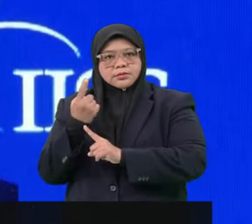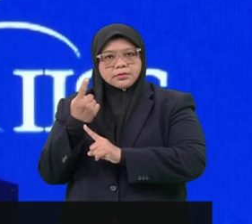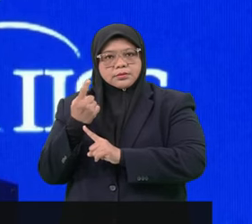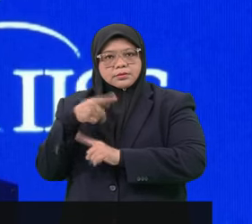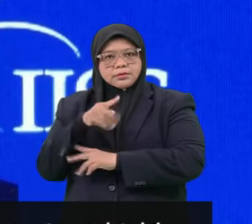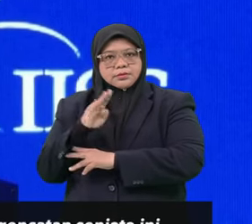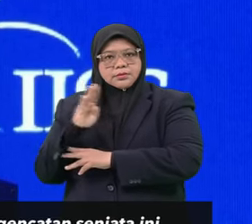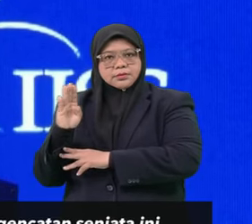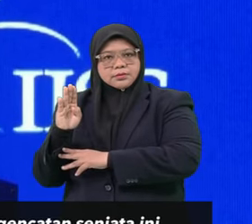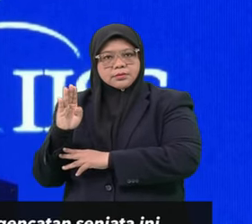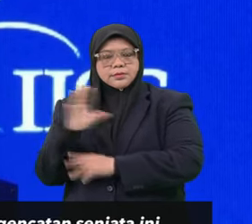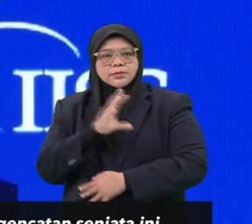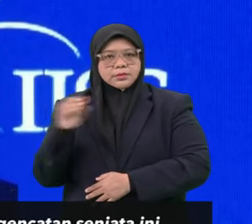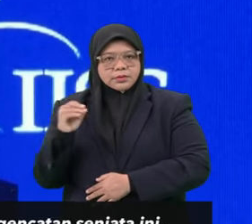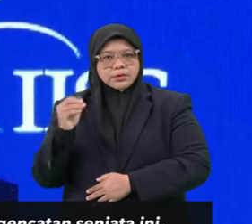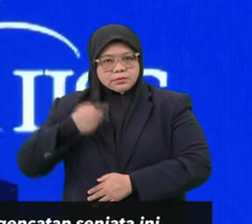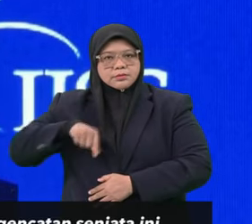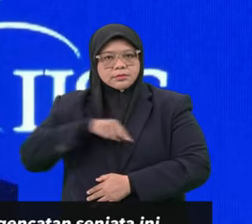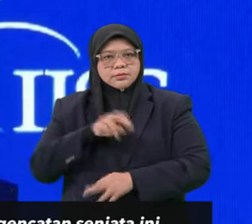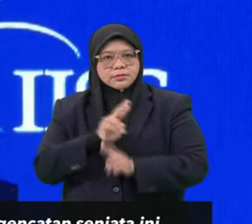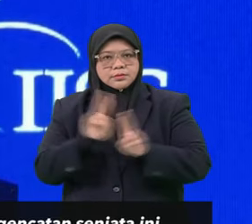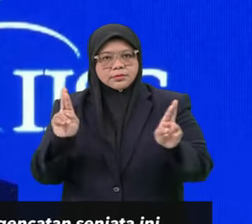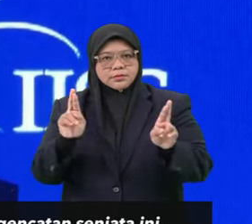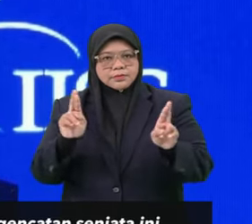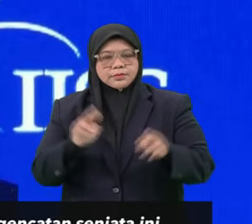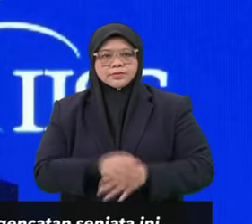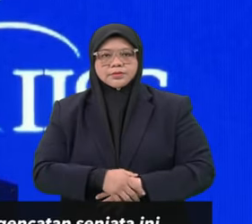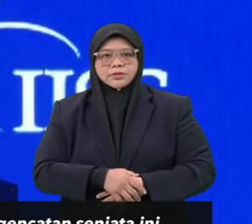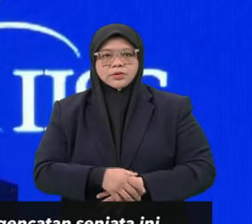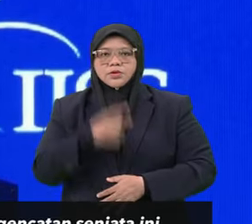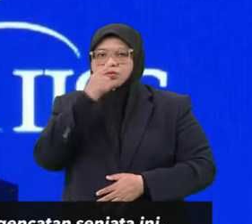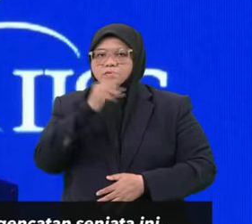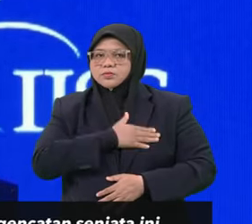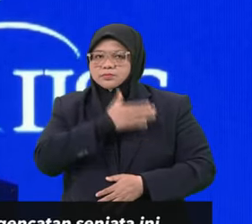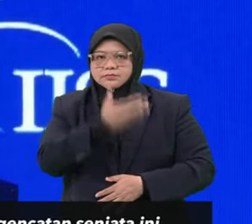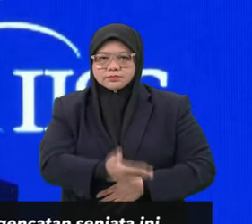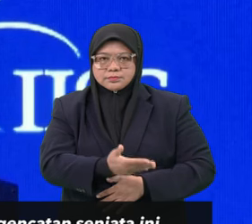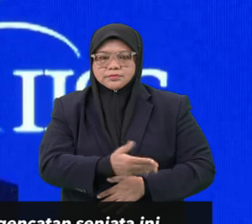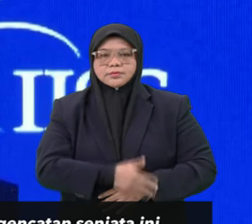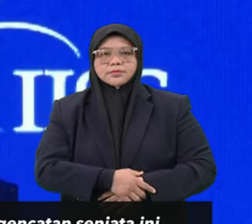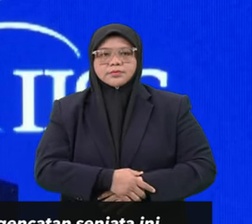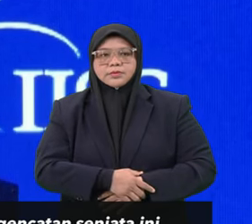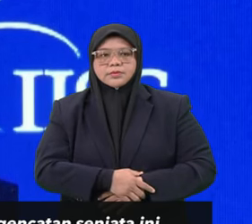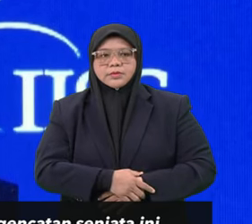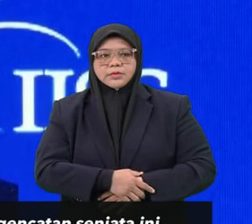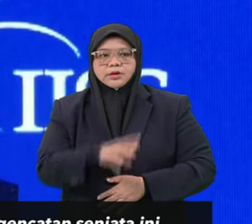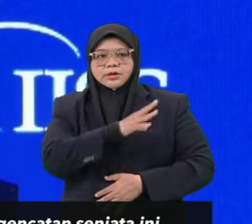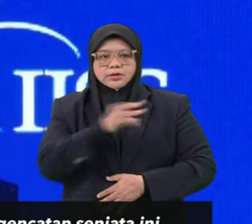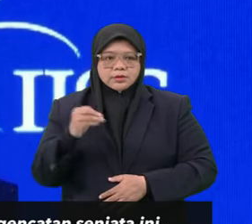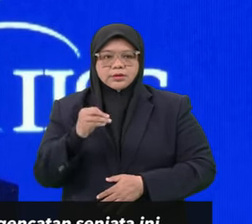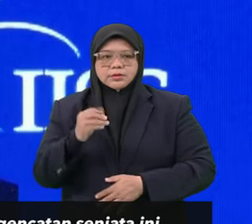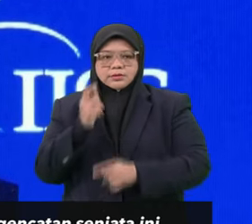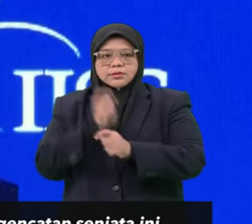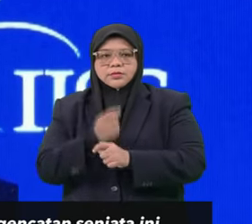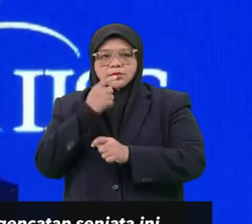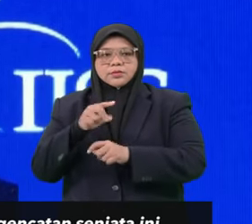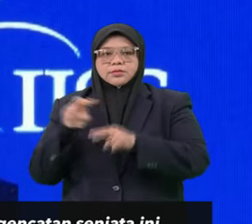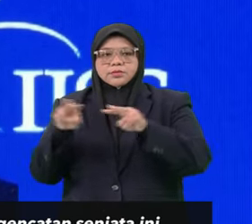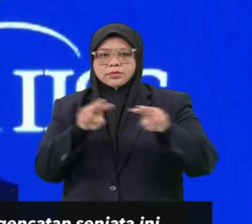Nations, we are prepared to contribute significant peacekeeping